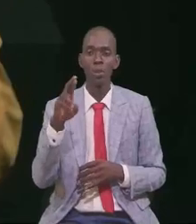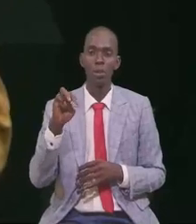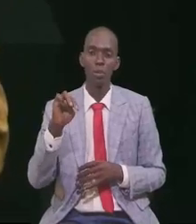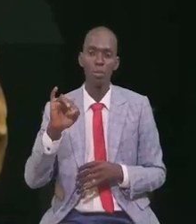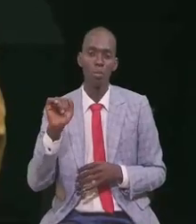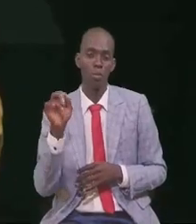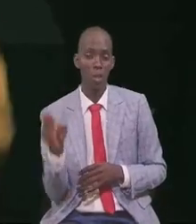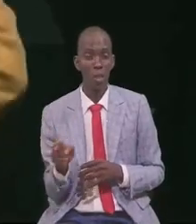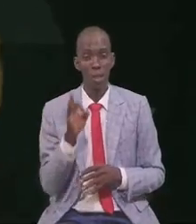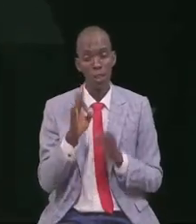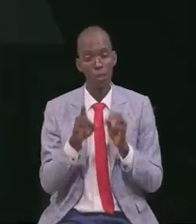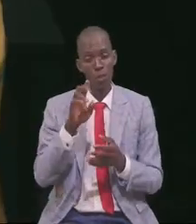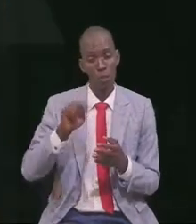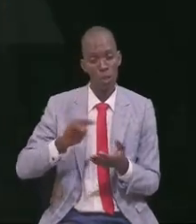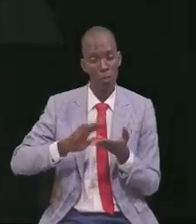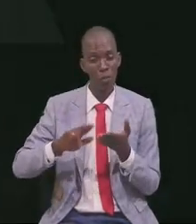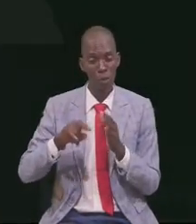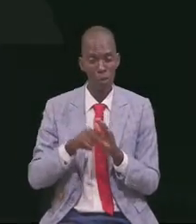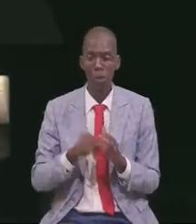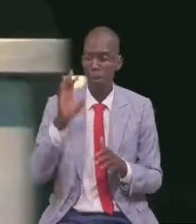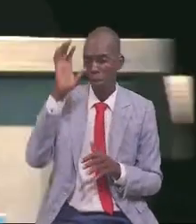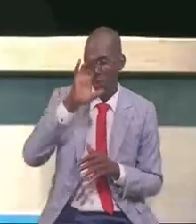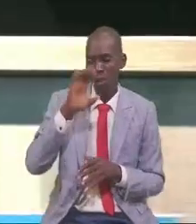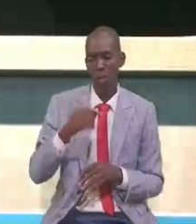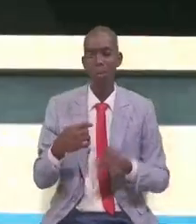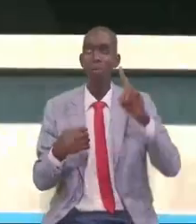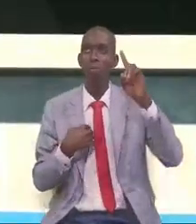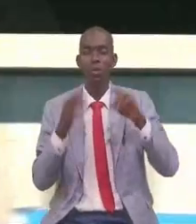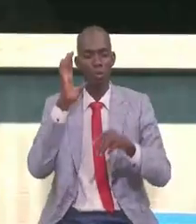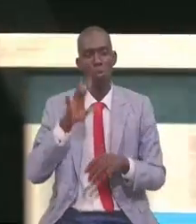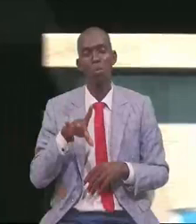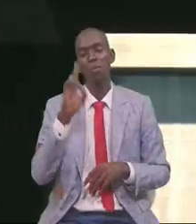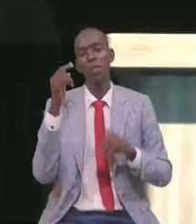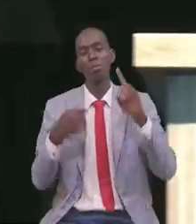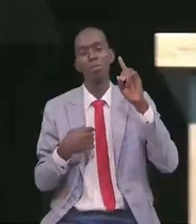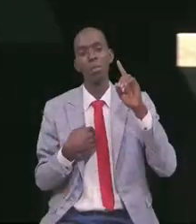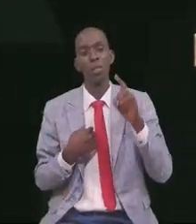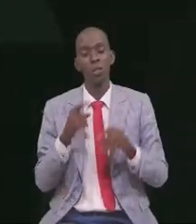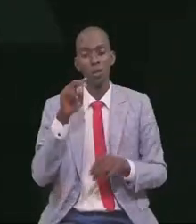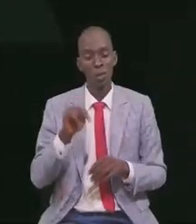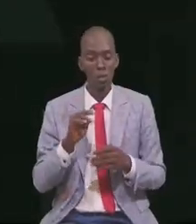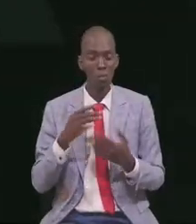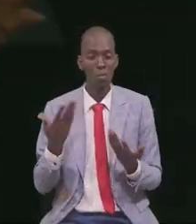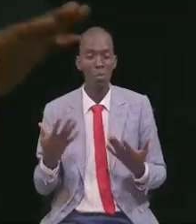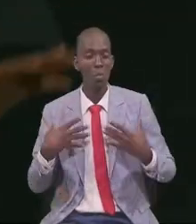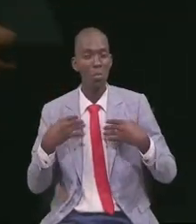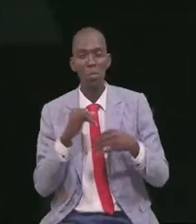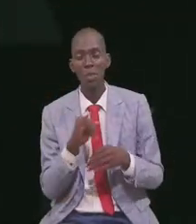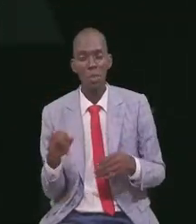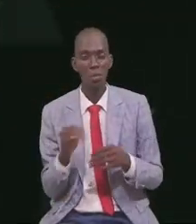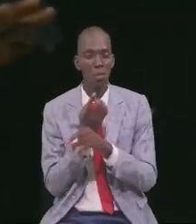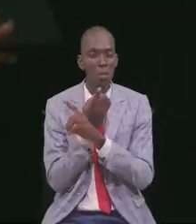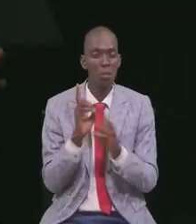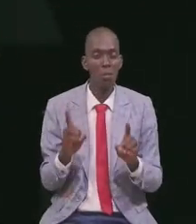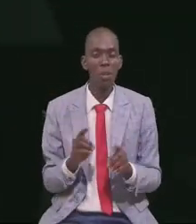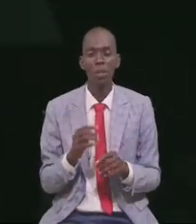me trouverez. Si vous avez besoin de la guérison, vous me chercherez et vous me trouverez. Si vous avez besoin de la délivrance,